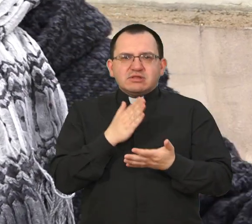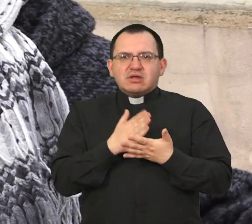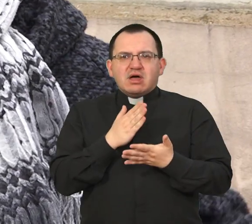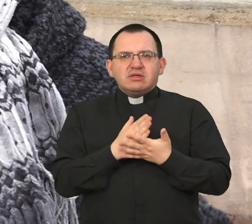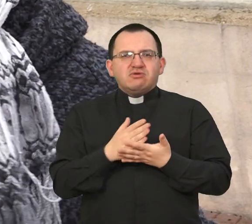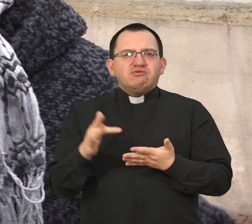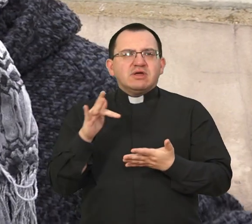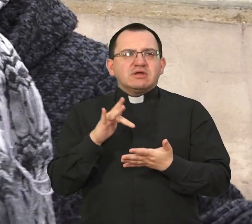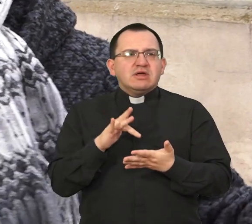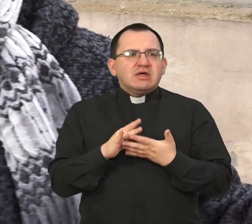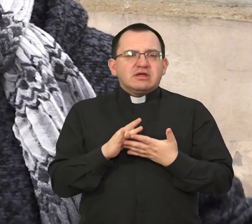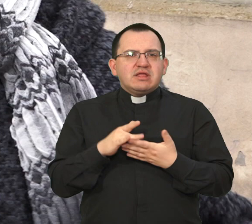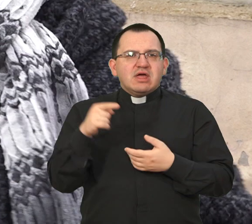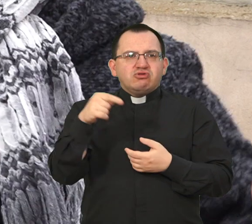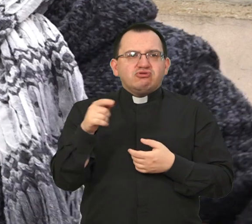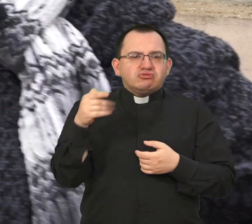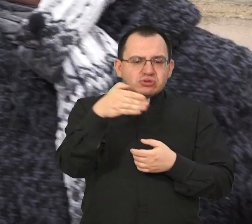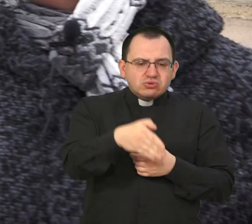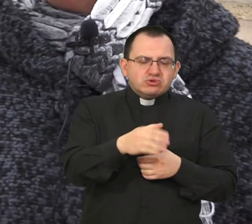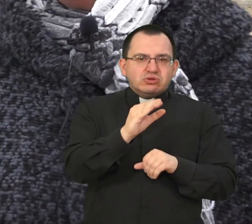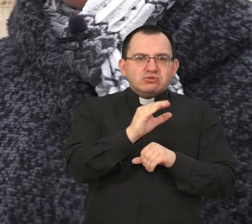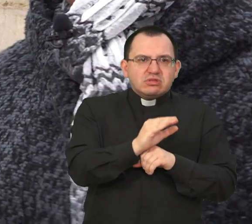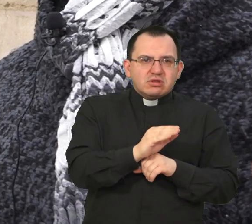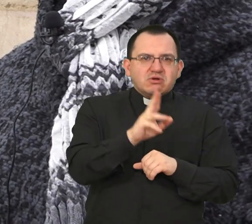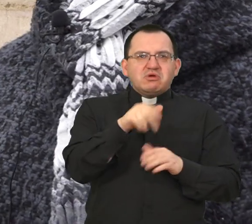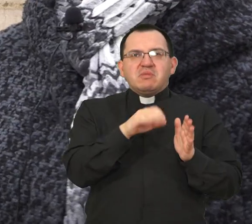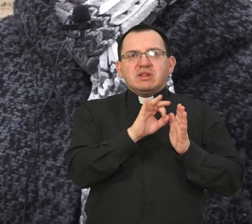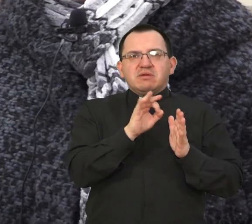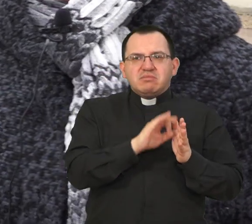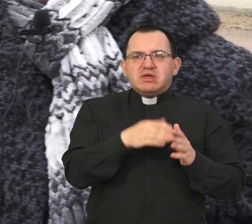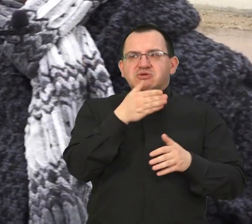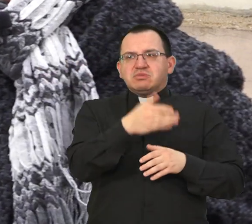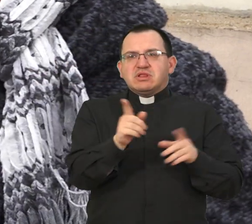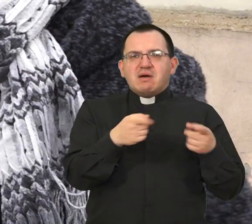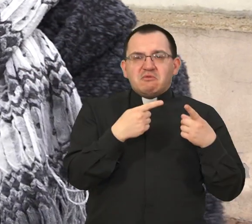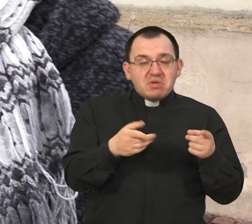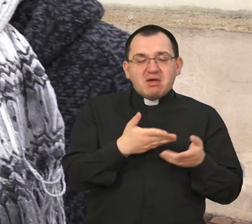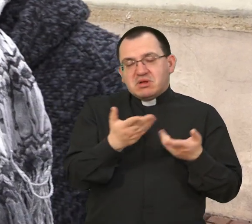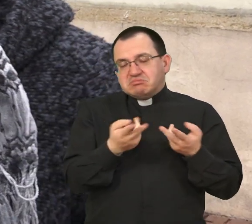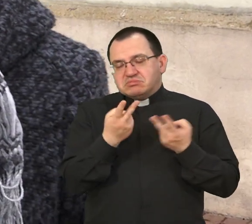bili, gdje smo išli u neku crkvu, gdje smo imali neku misu, pa smo tam pjevali i tako.